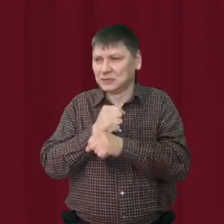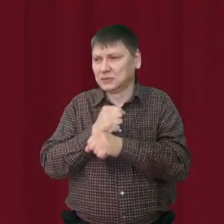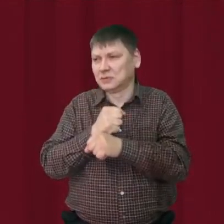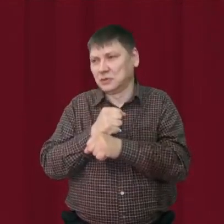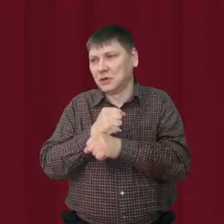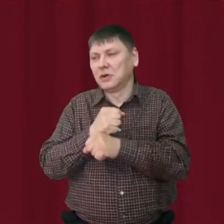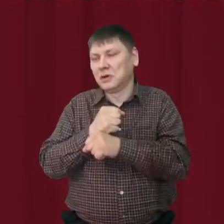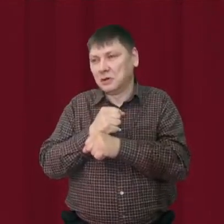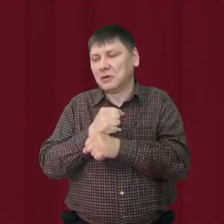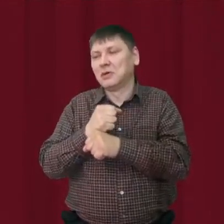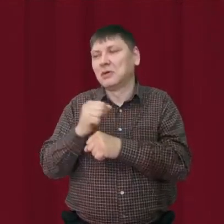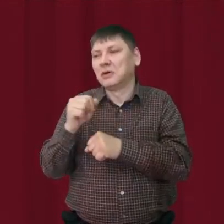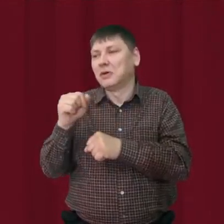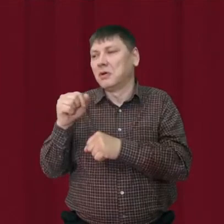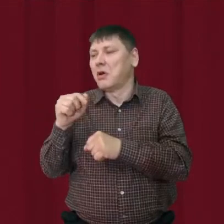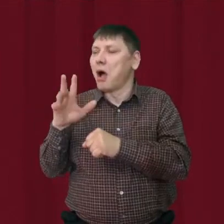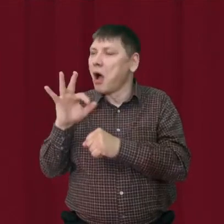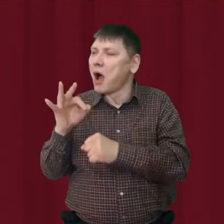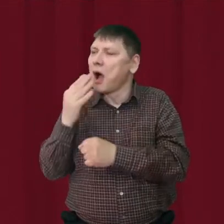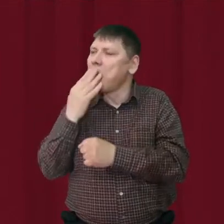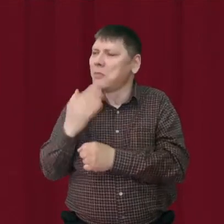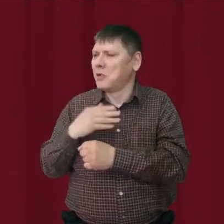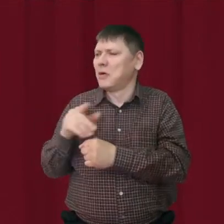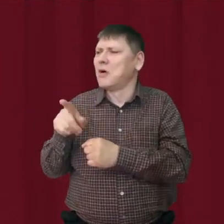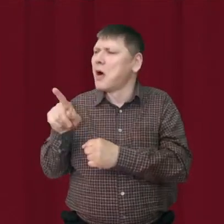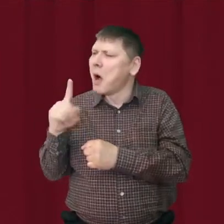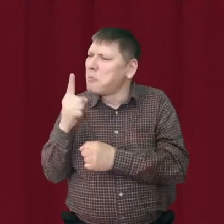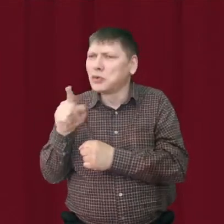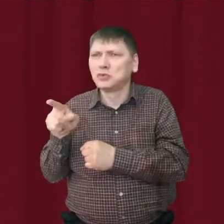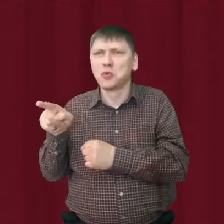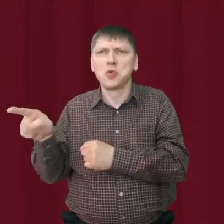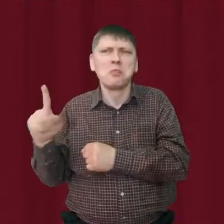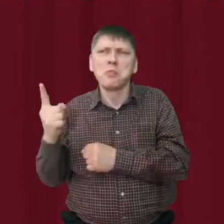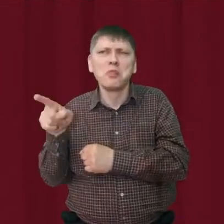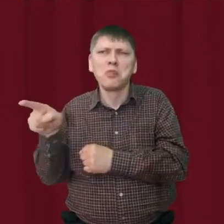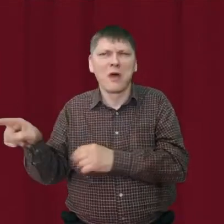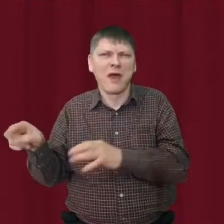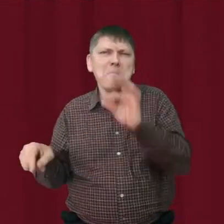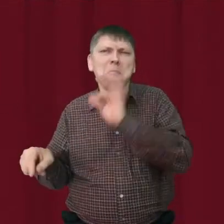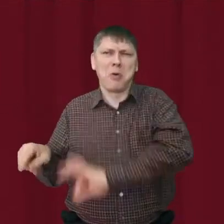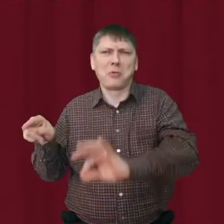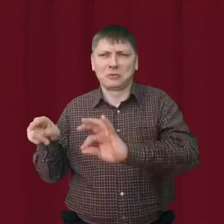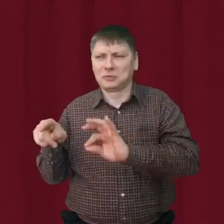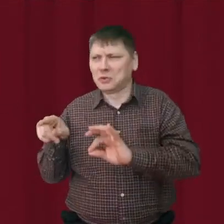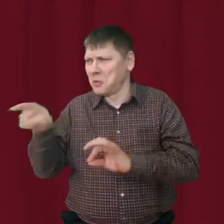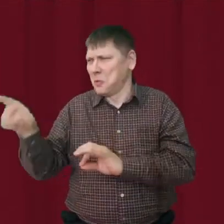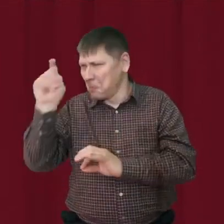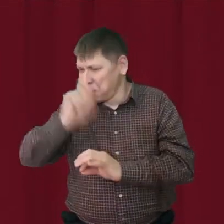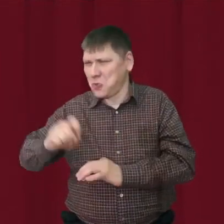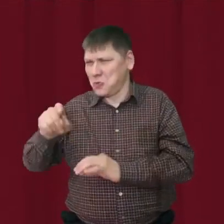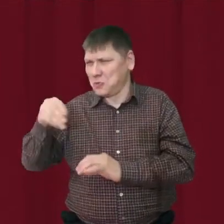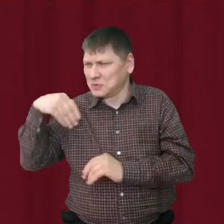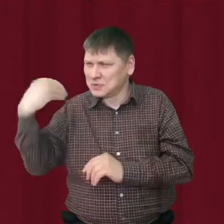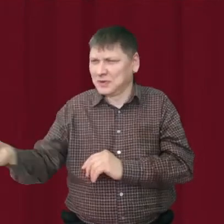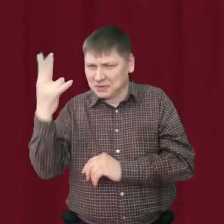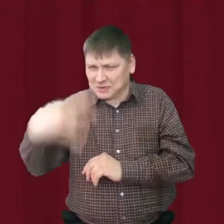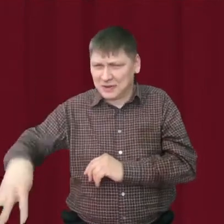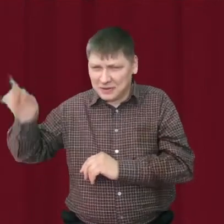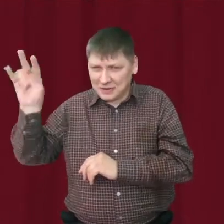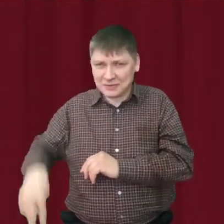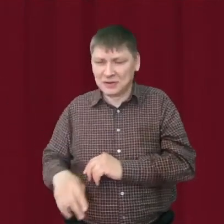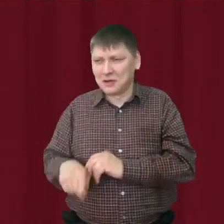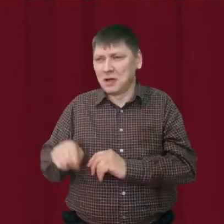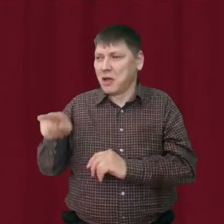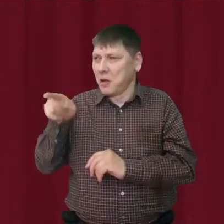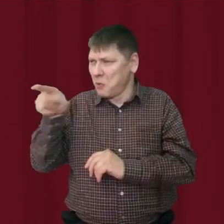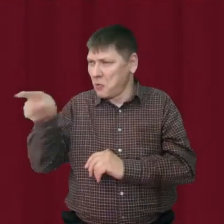хорошее, оно не будет побуждать, а почему это ему вот так, несмотря на то, какой он есть? А почему у него вот это есть, а